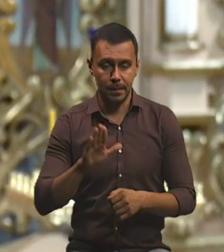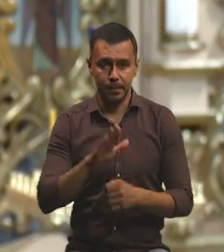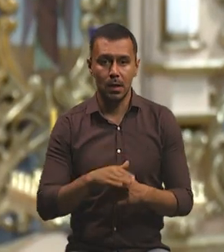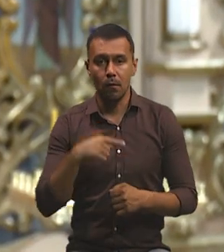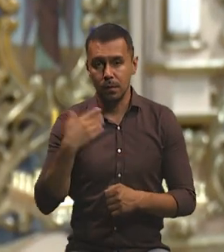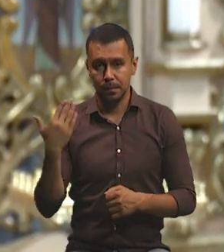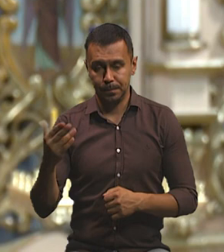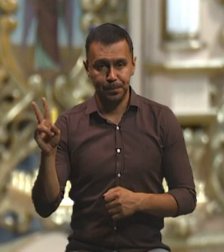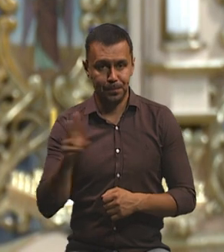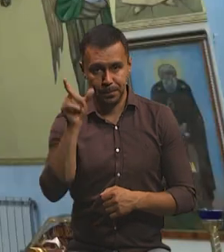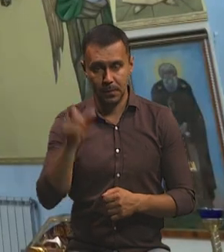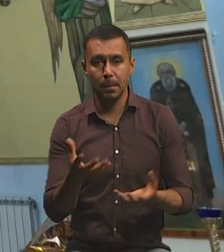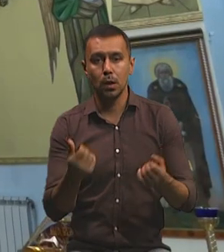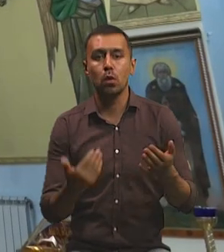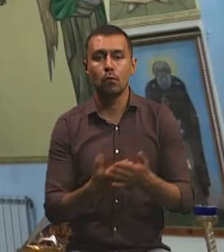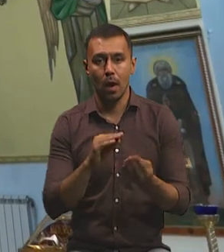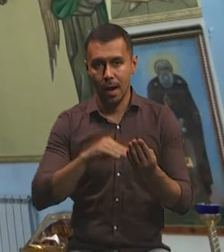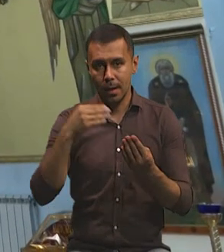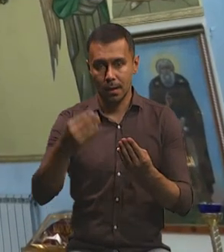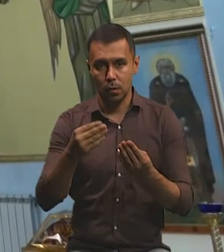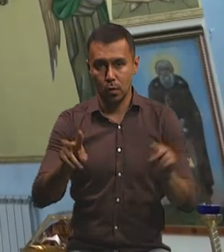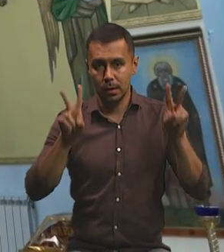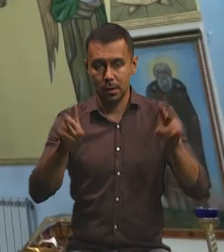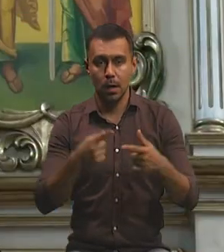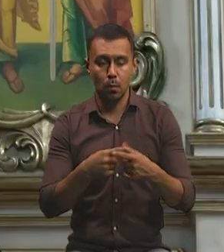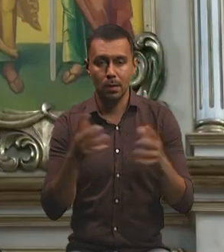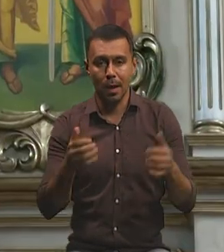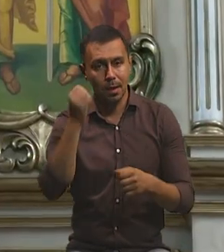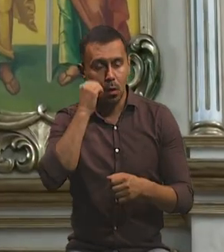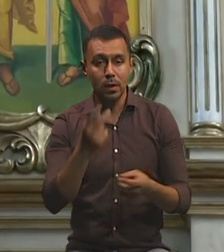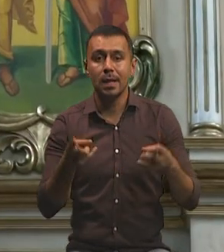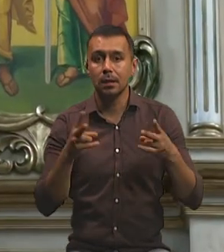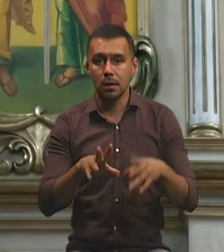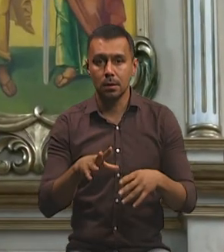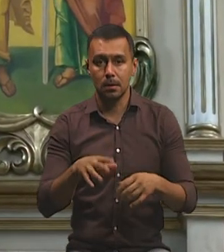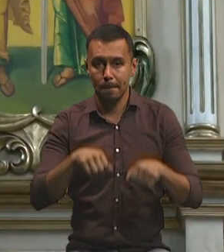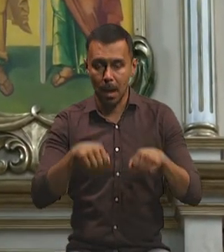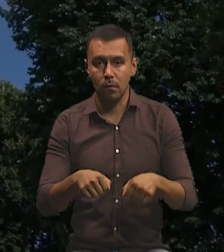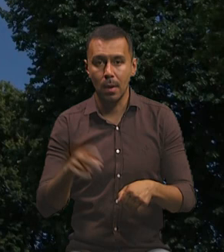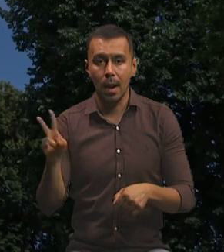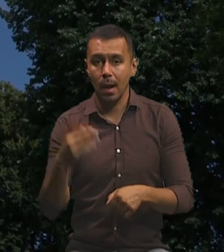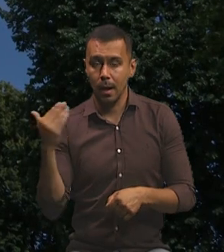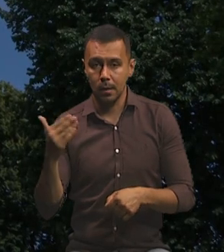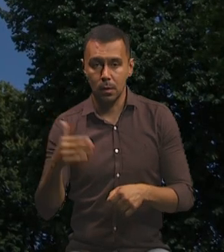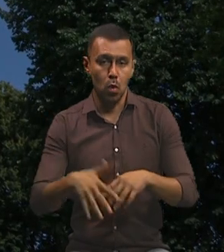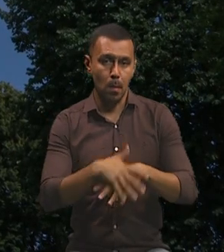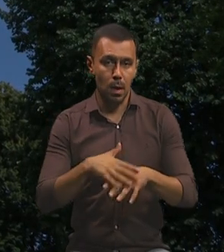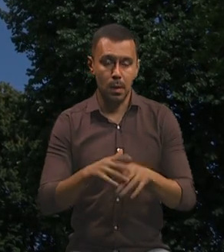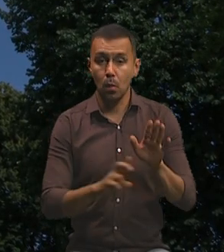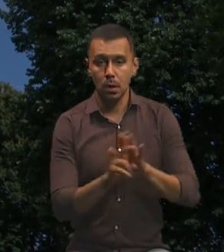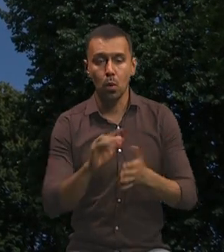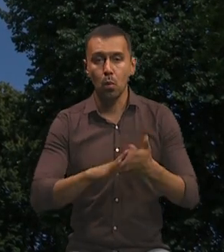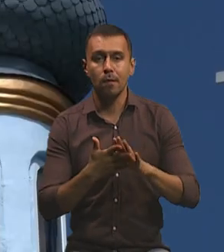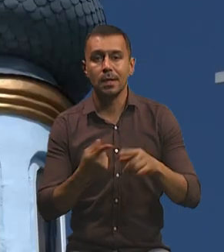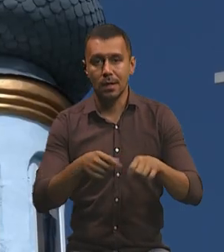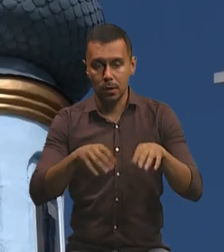словами Захарія Залізного, прийняття нового календарного стиля чи збереження старого залишається правом релігійних громад і монастирів. За умови, що це